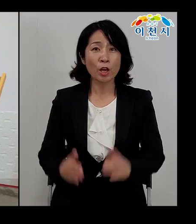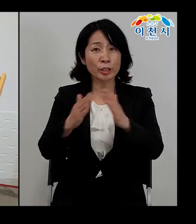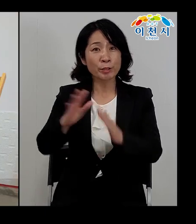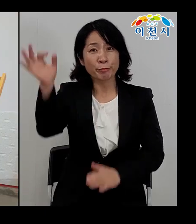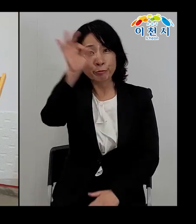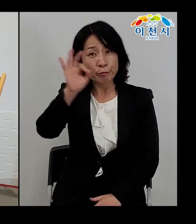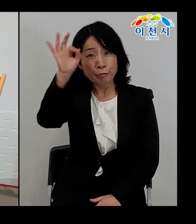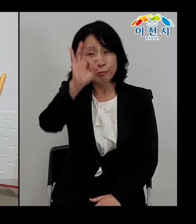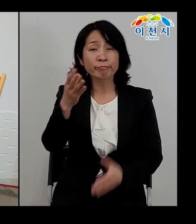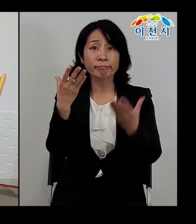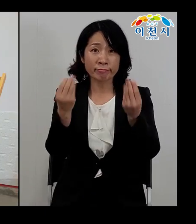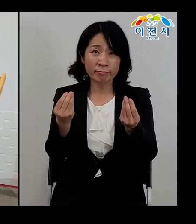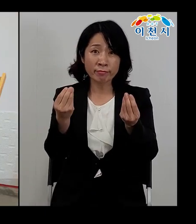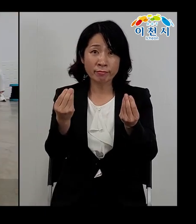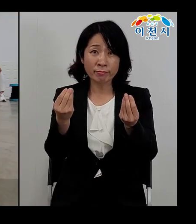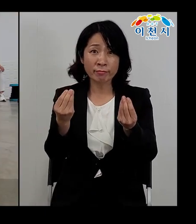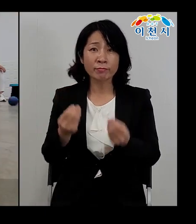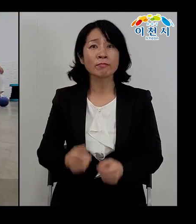집은 구했어?